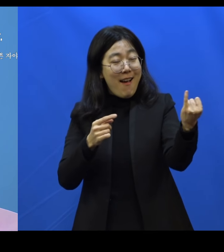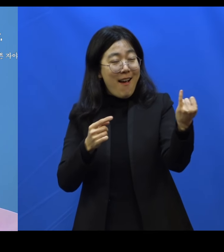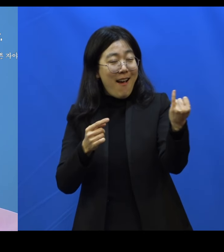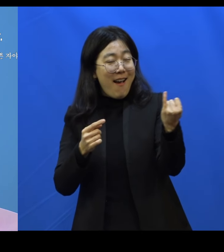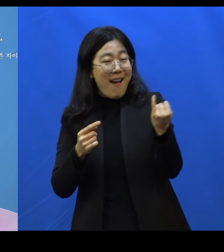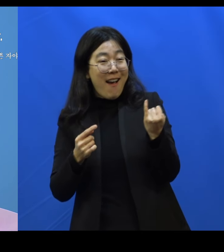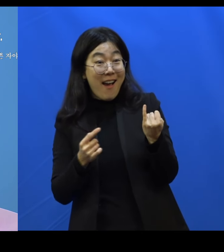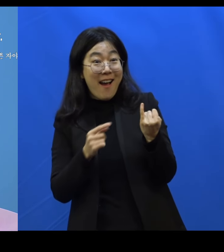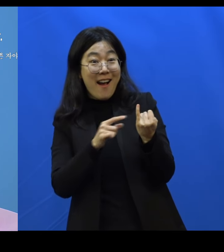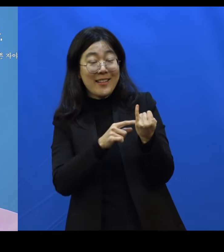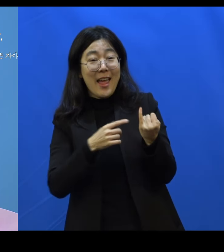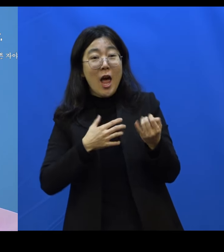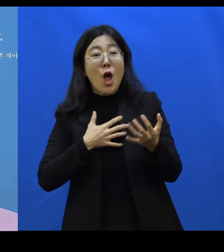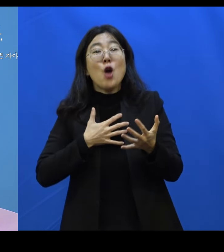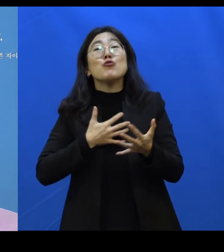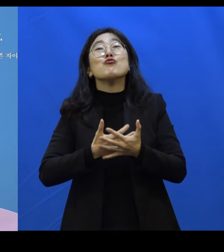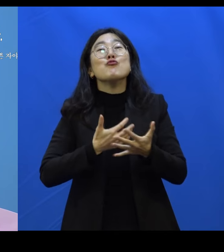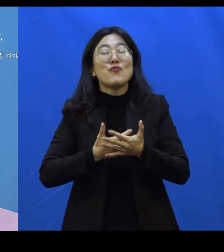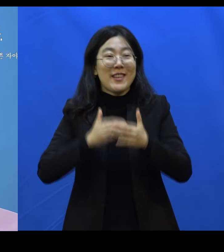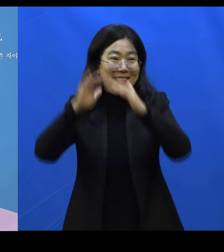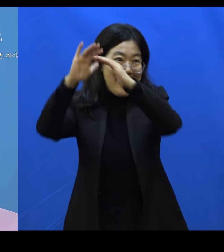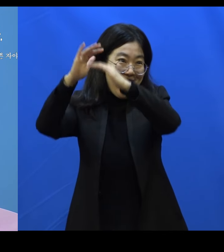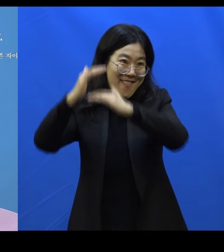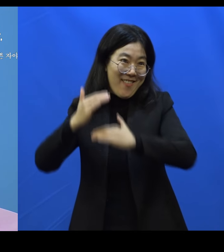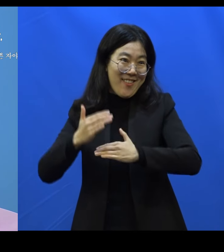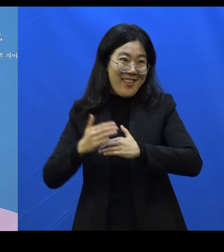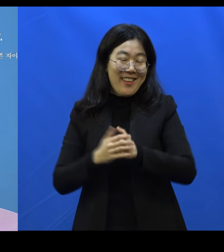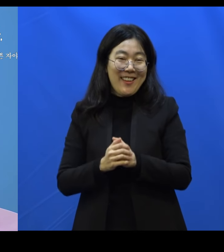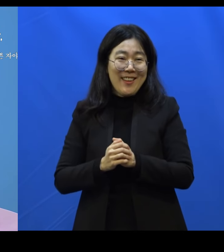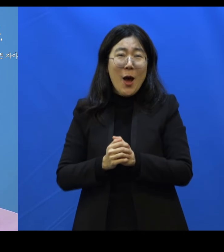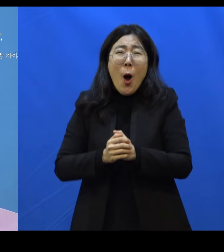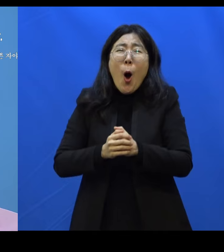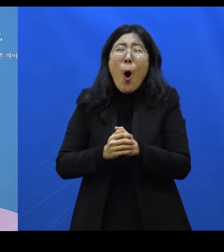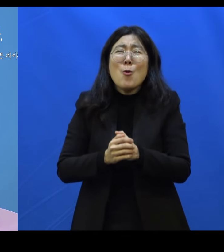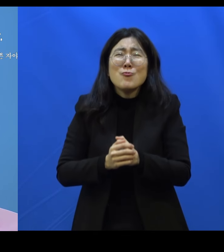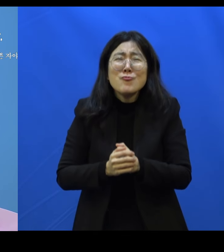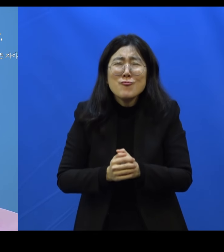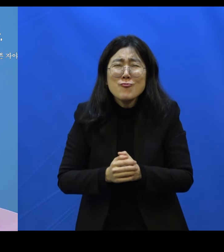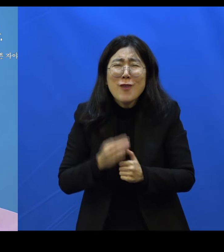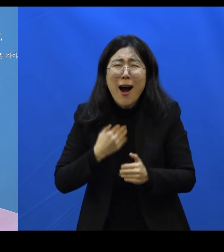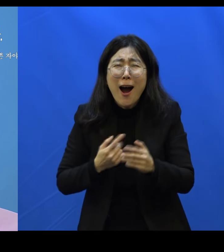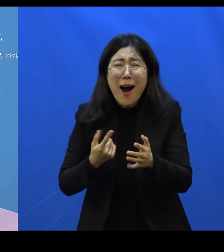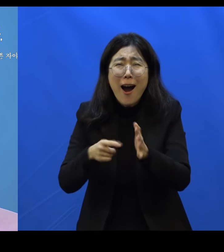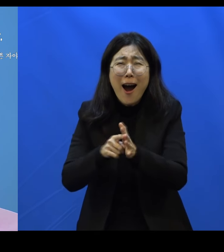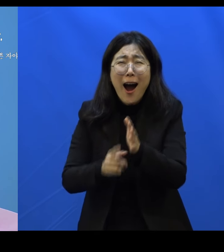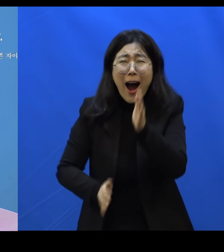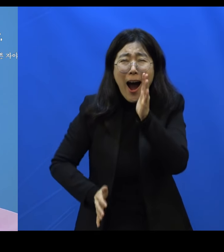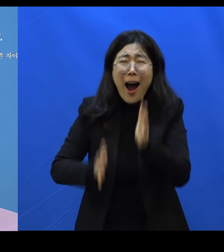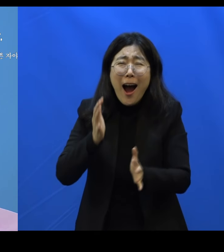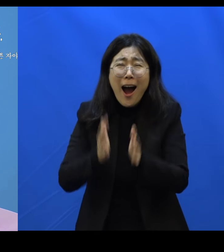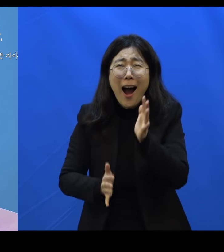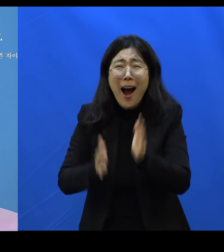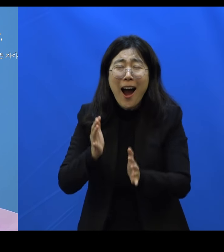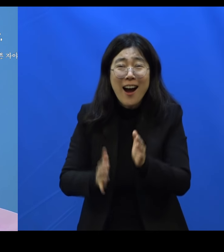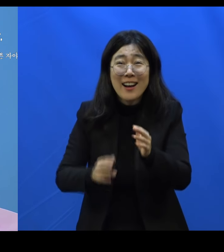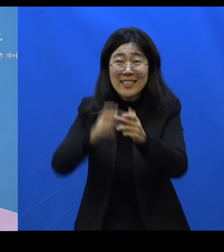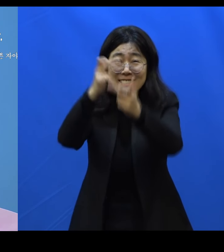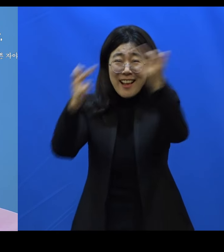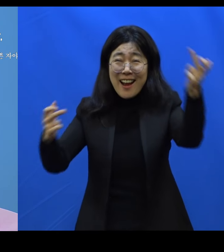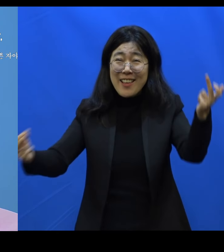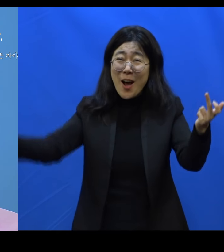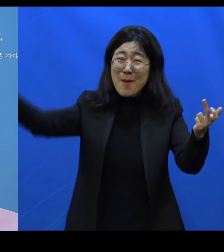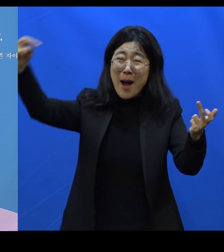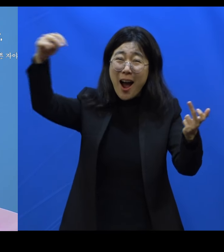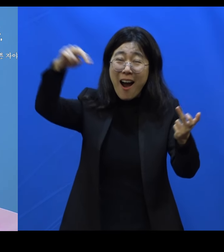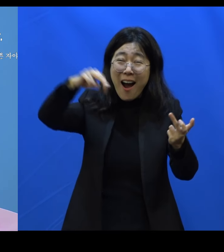두근거리는 그런 시간입니다. 굉장히 중요한 시간이 온 거죠. 자, 그런데 사랑하는 이가 산에서